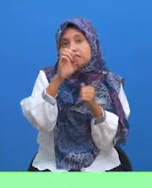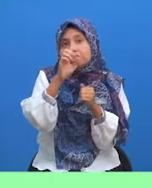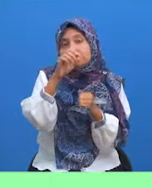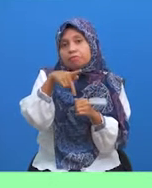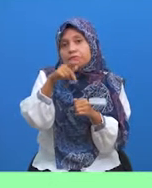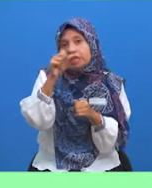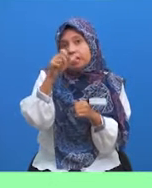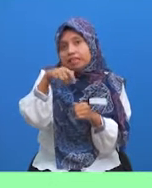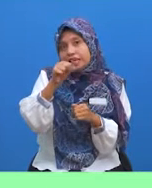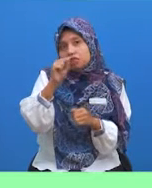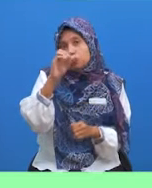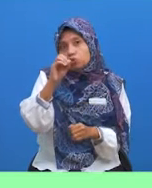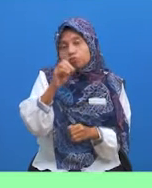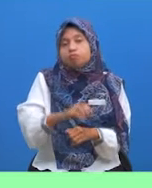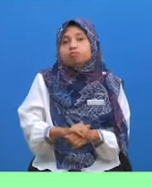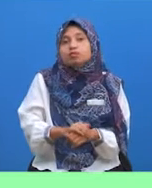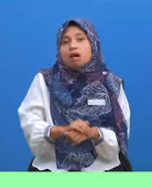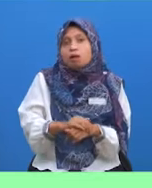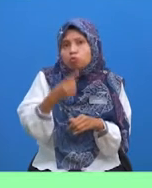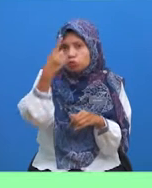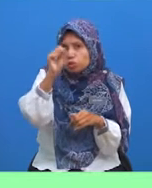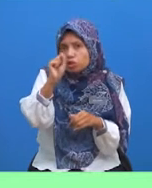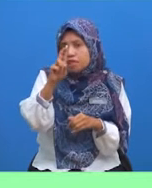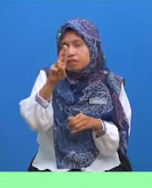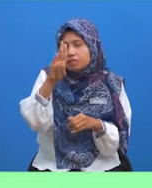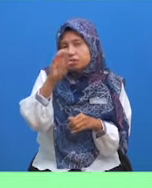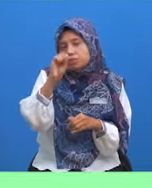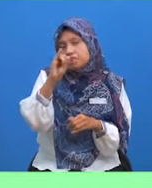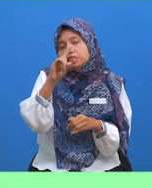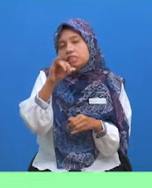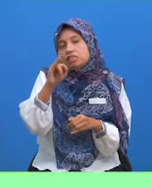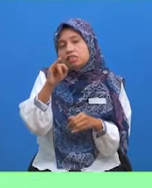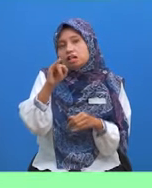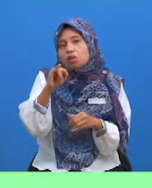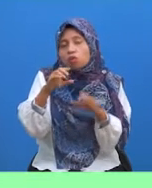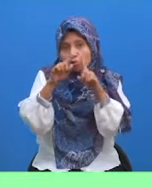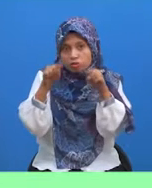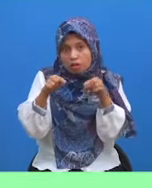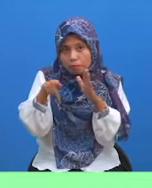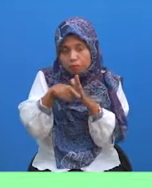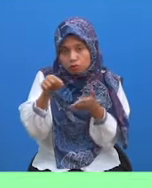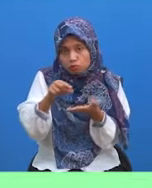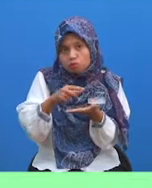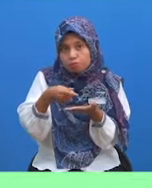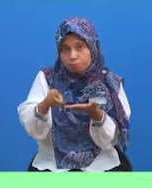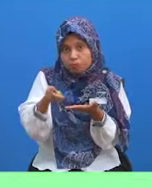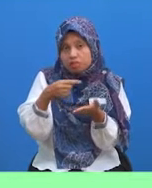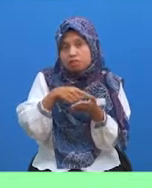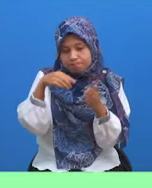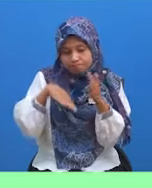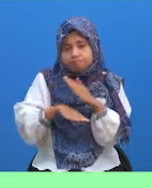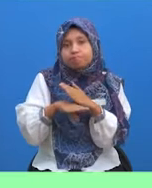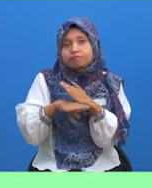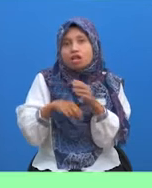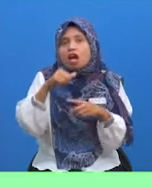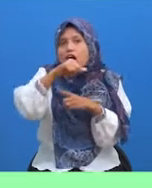bagi subsidi kotak pengguna di bawah kesimpulannya disini apabila subsidi